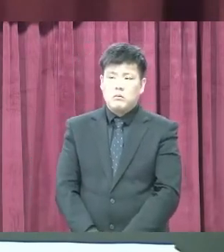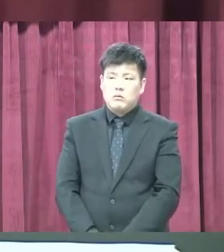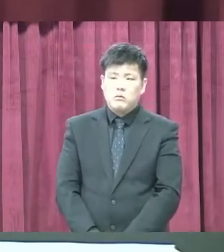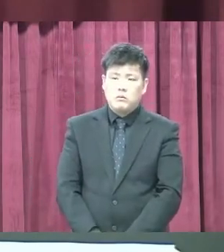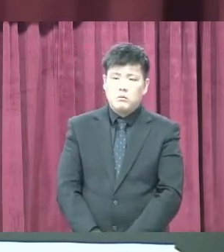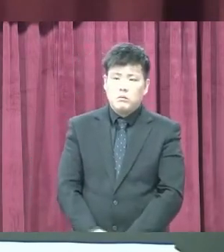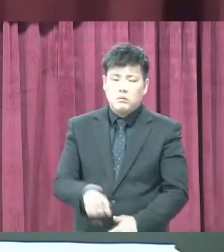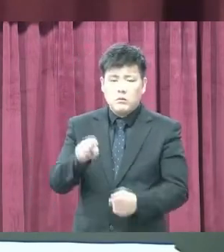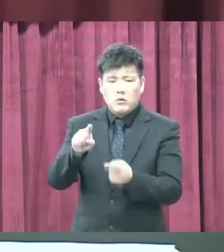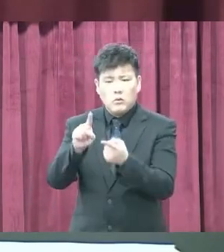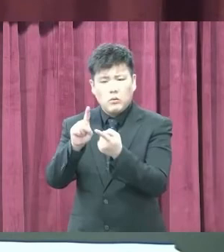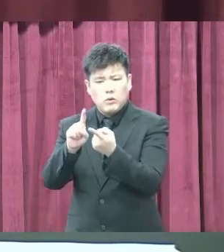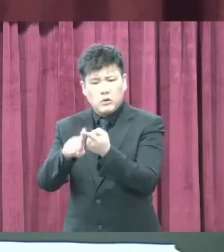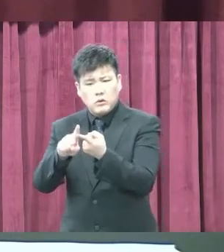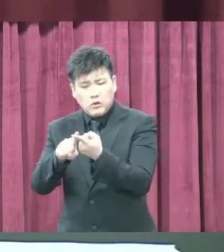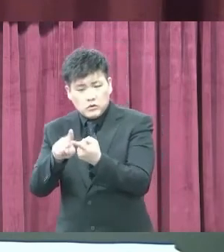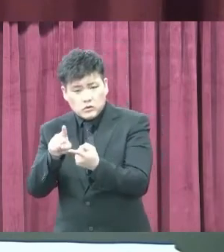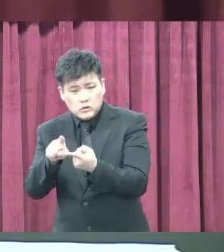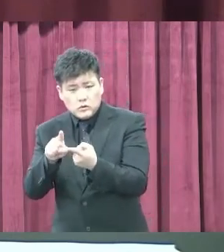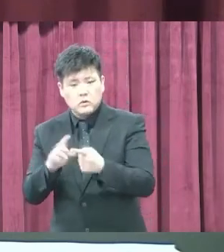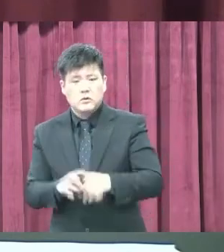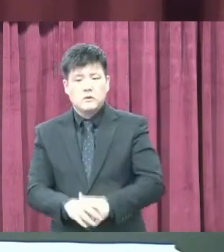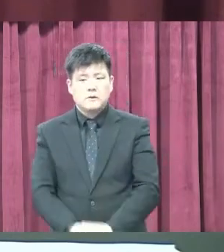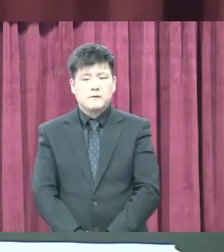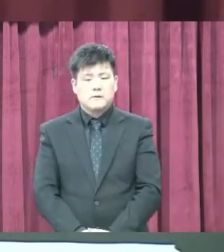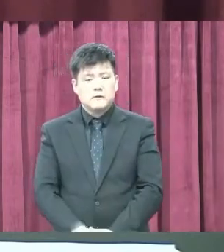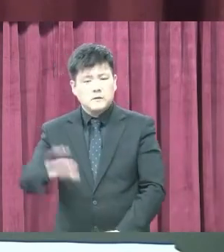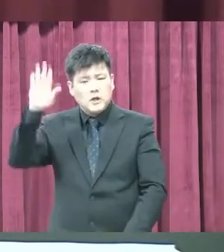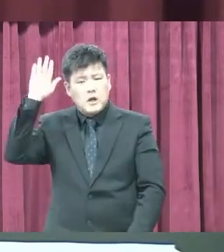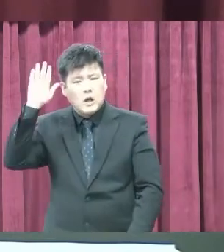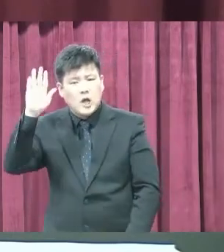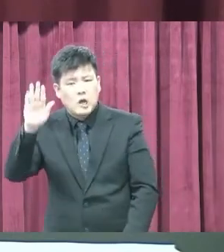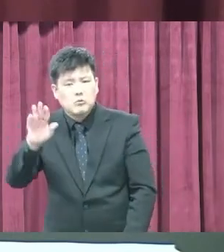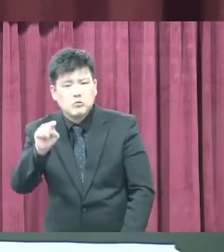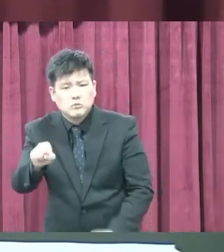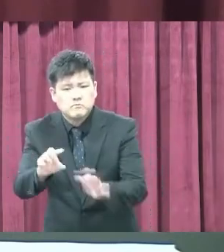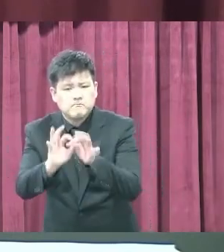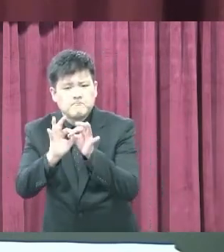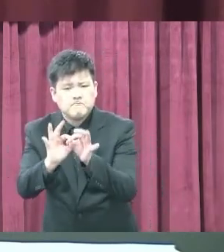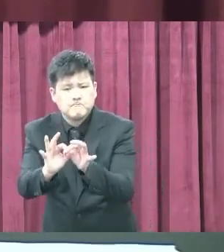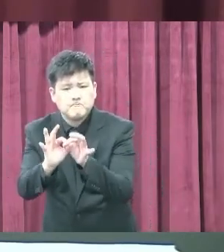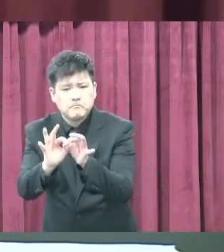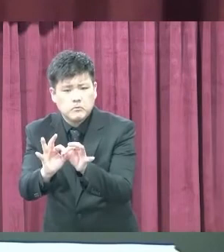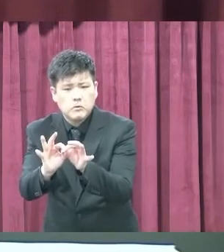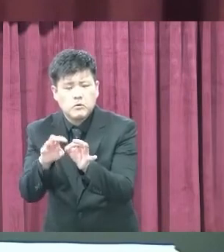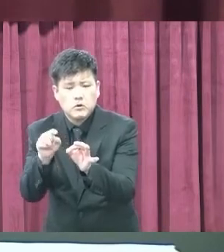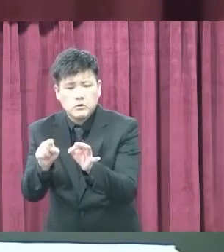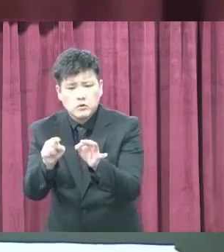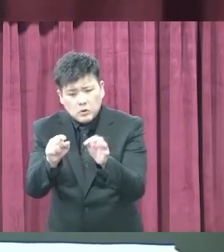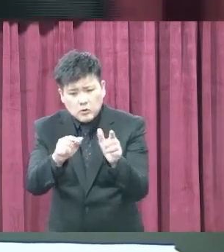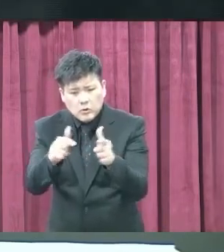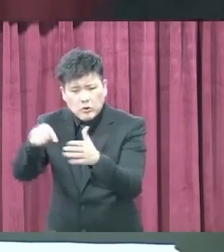단 시점에서 크로스 섹셔널 스터디 단점인데 앞으로는 이런 거를 이 프로스펙티브하게 봐야 되는